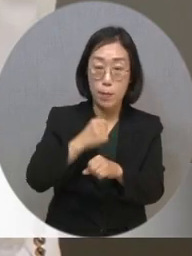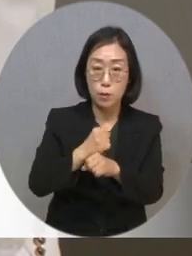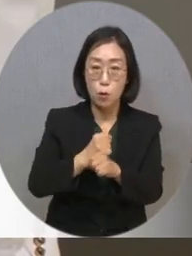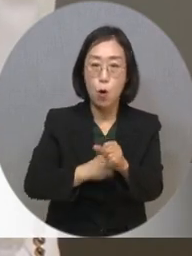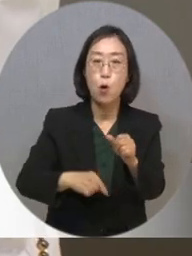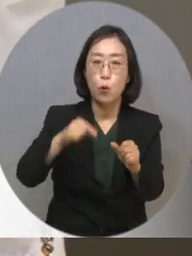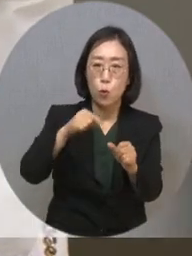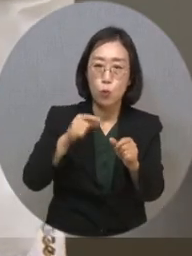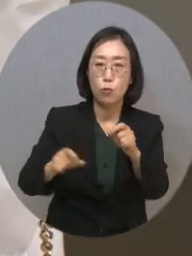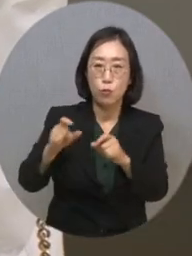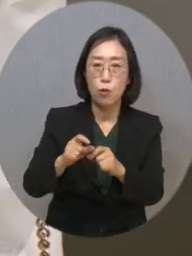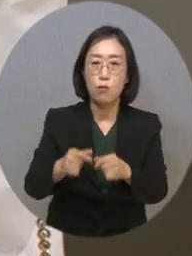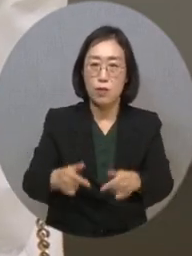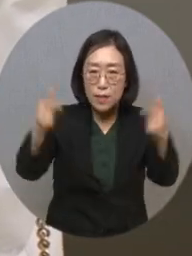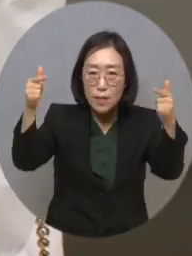교육도 강화합니다